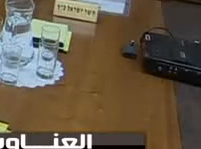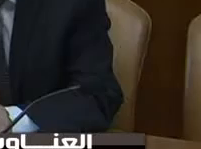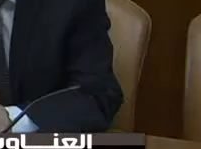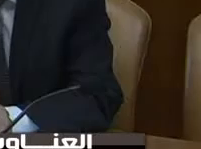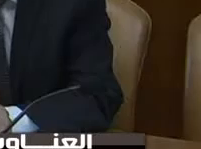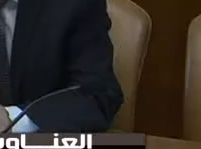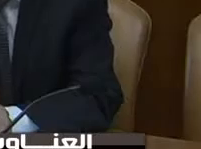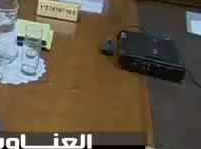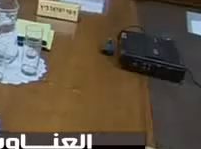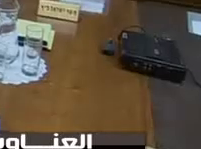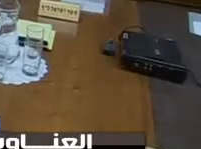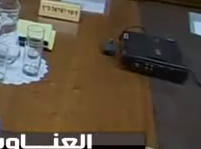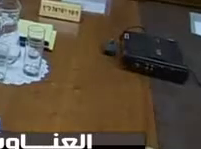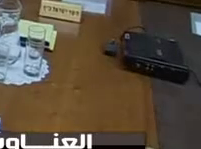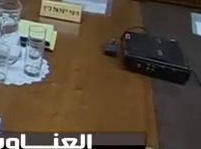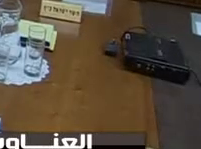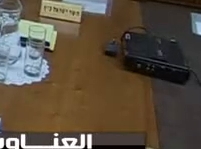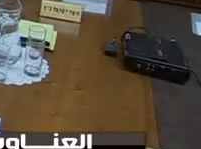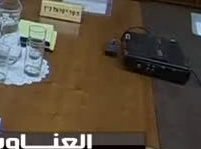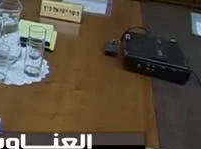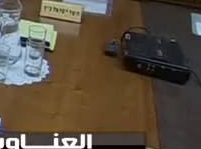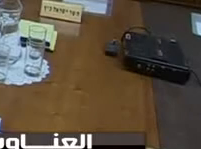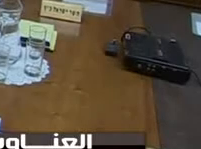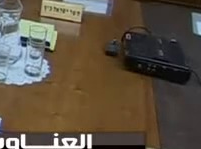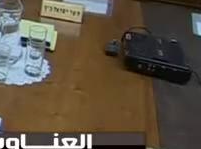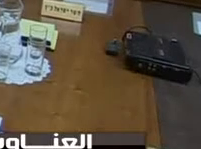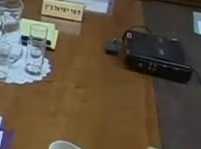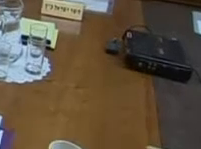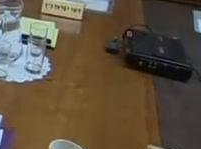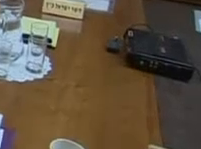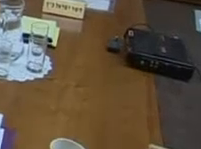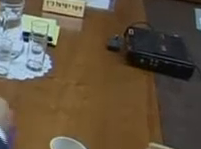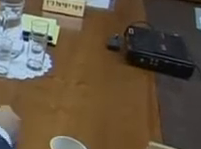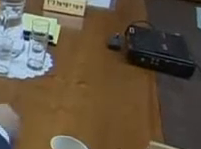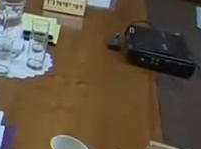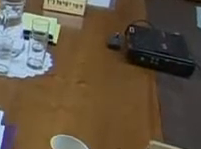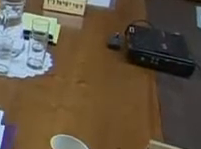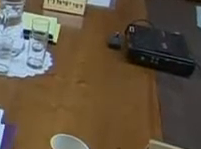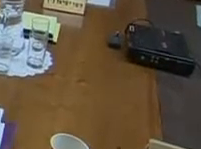الأمم المتحدة، ويدعو إلى إبرام اتفاق سلام مع إسرائيل خلال عام.